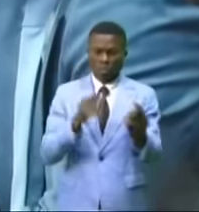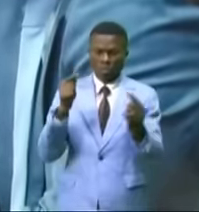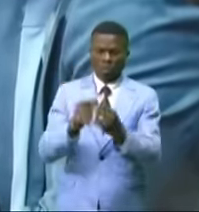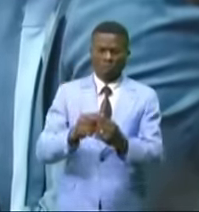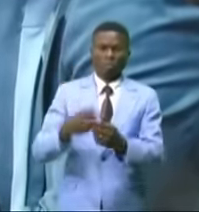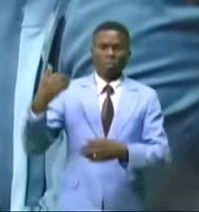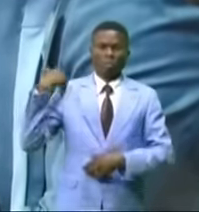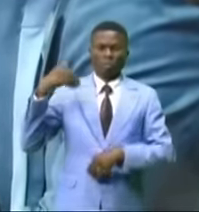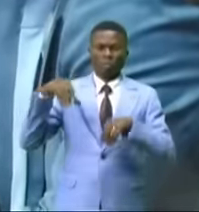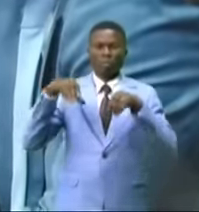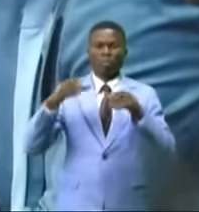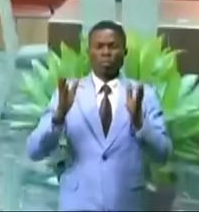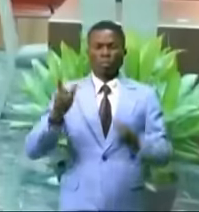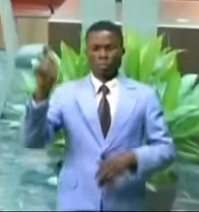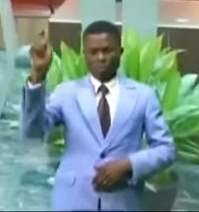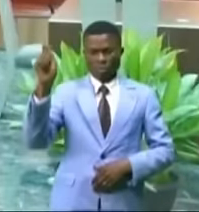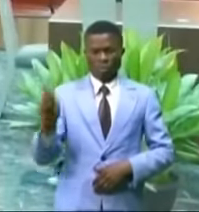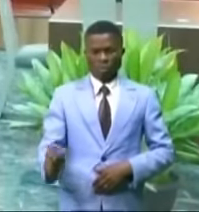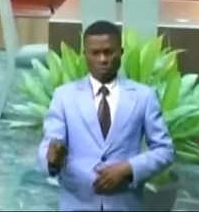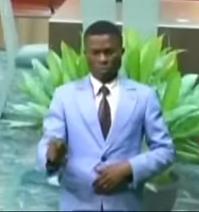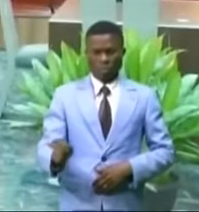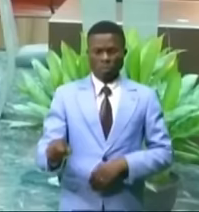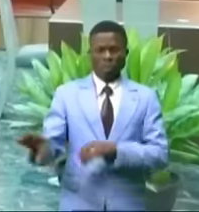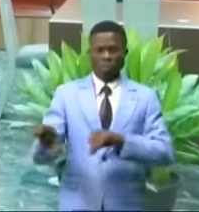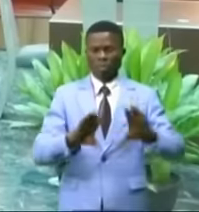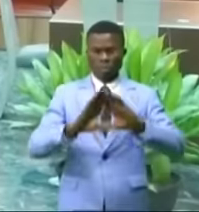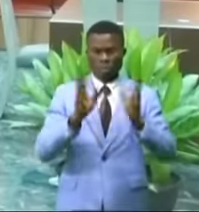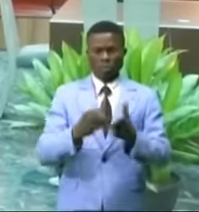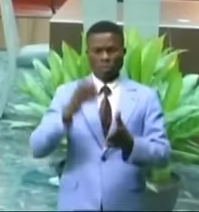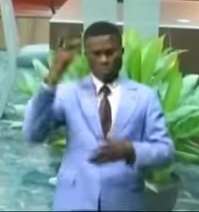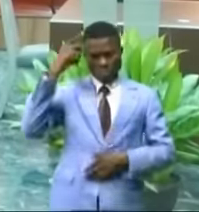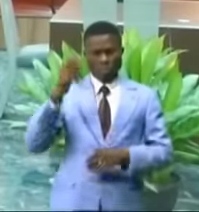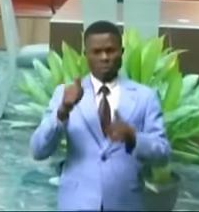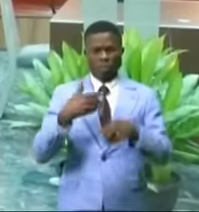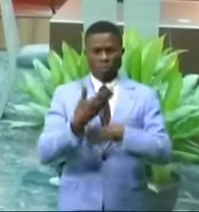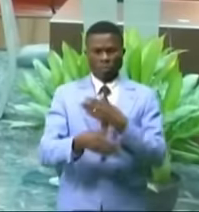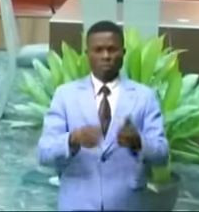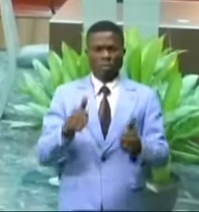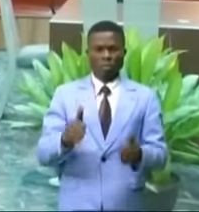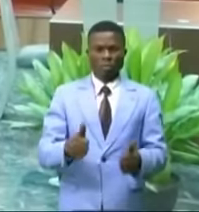justice concernant l'exercice de ses activités politiques.